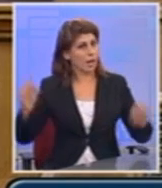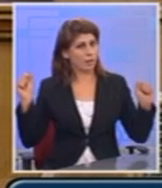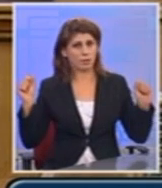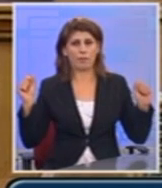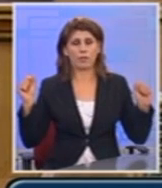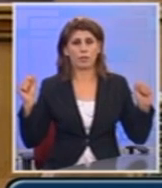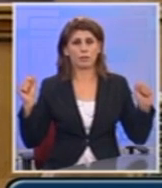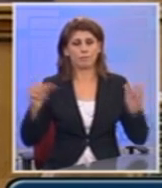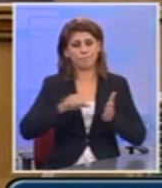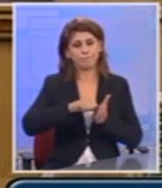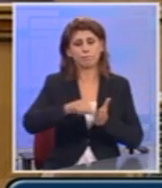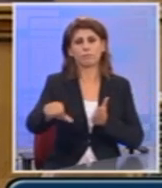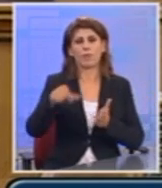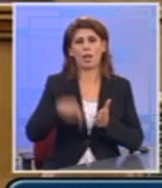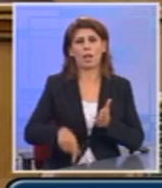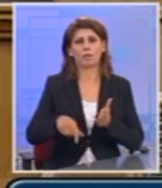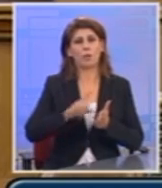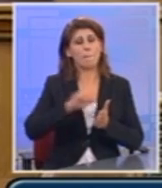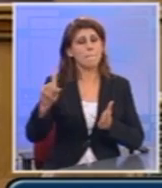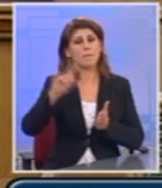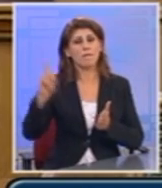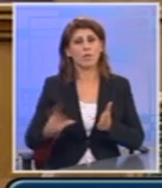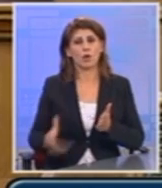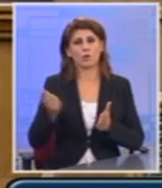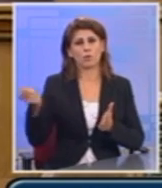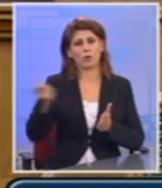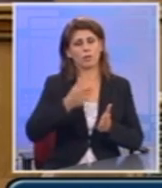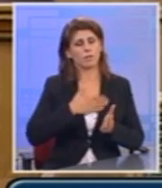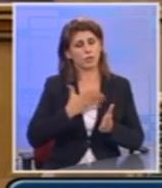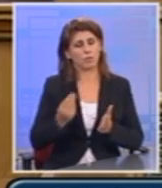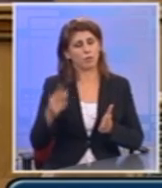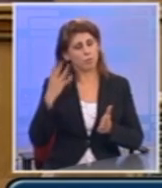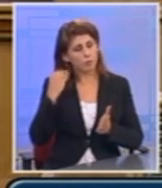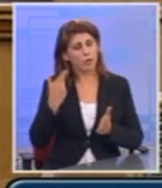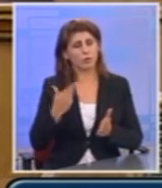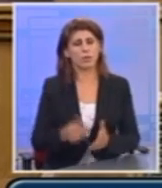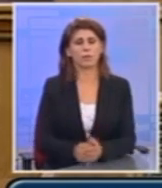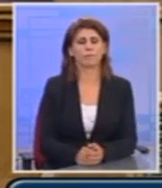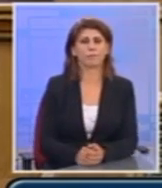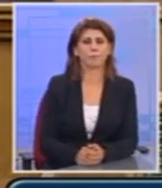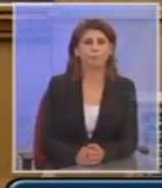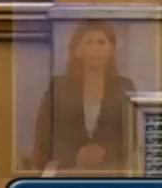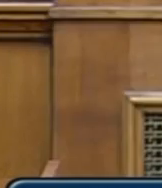να εξοφλήσει αυτό το μη βιώσιμο χρέος σας ευχαριστώ πάρα πολύ για την προσοχή σας